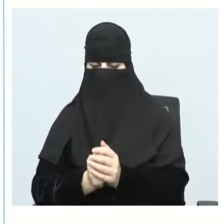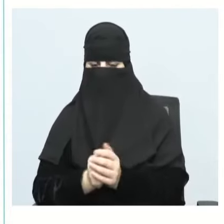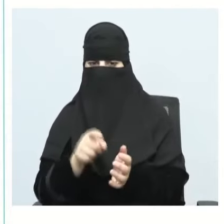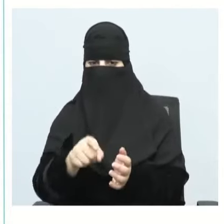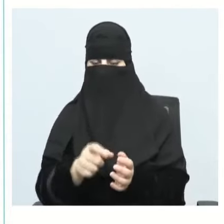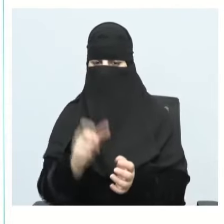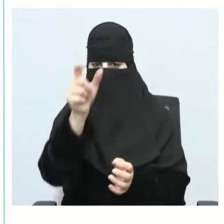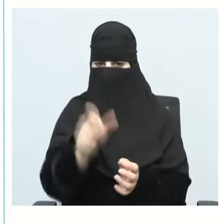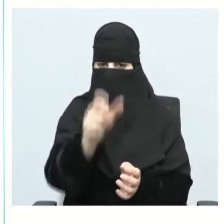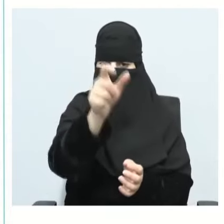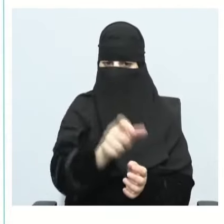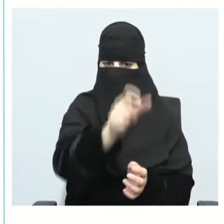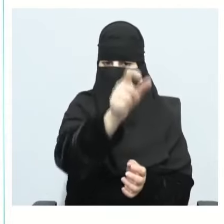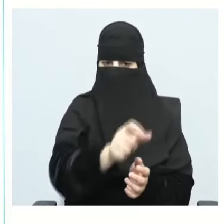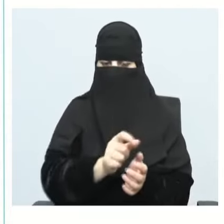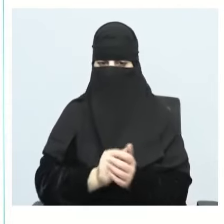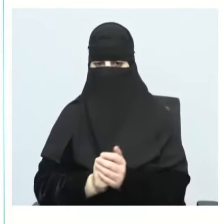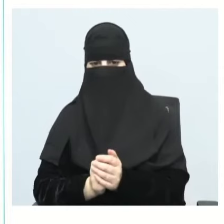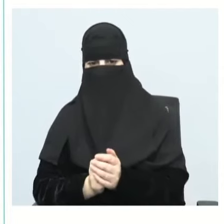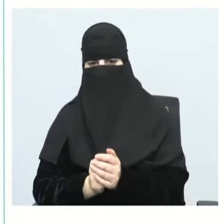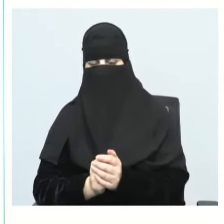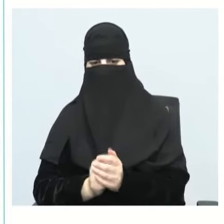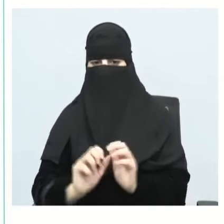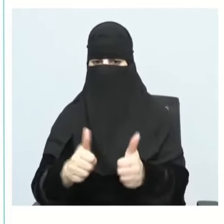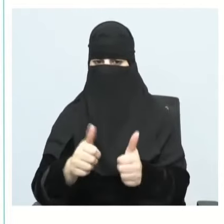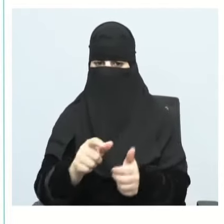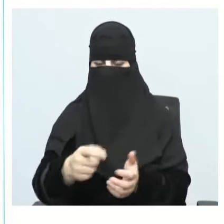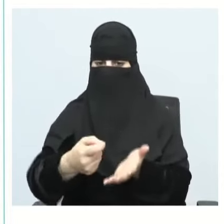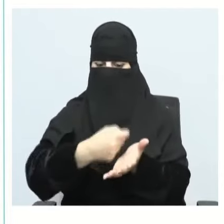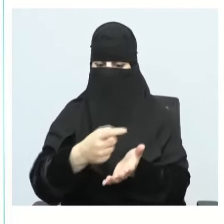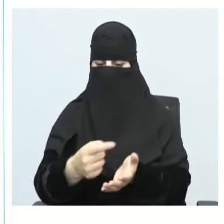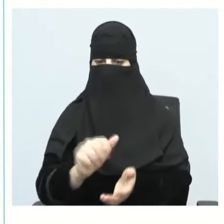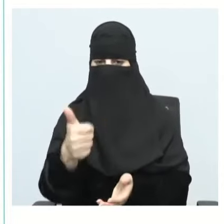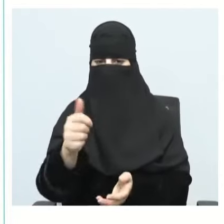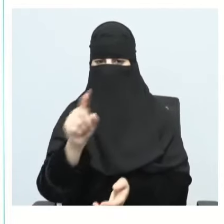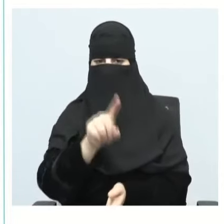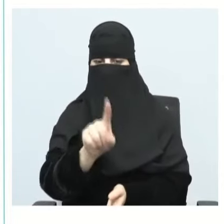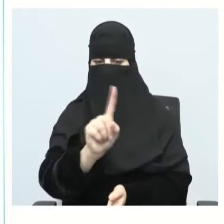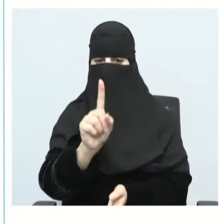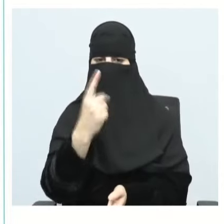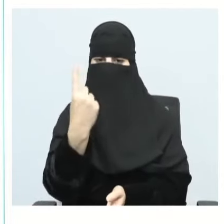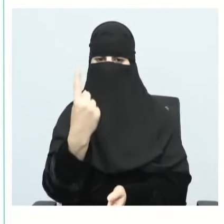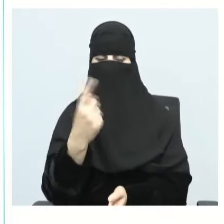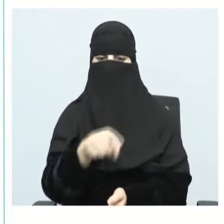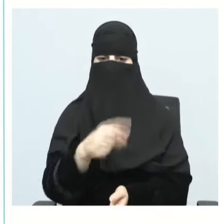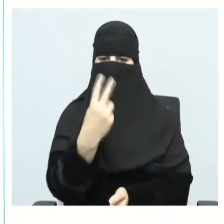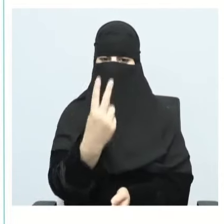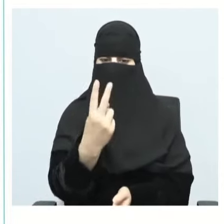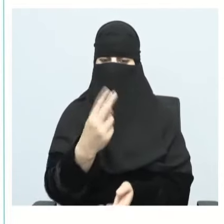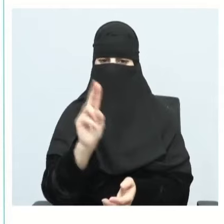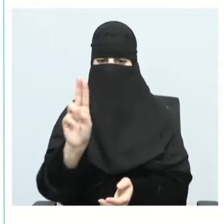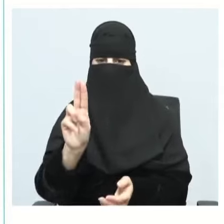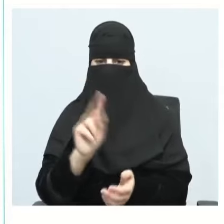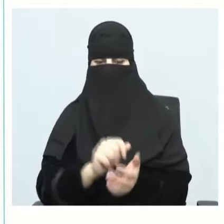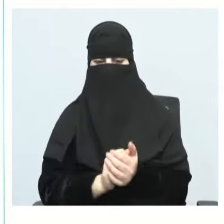هذا الانشائي طيب نبدا الان حطينا الف وهنبه وهنا اروح اثبت